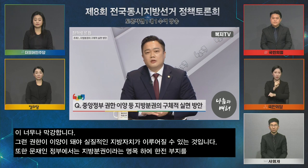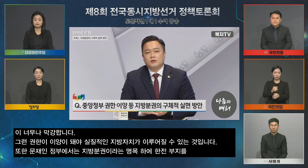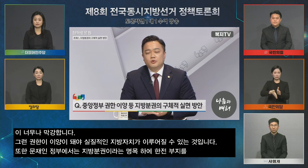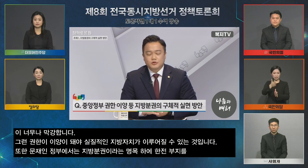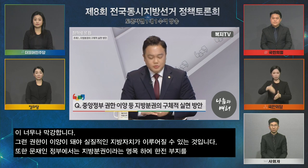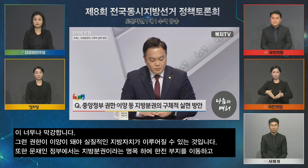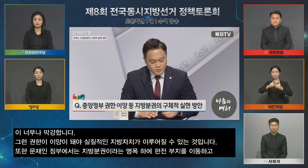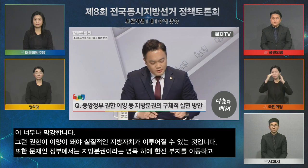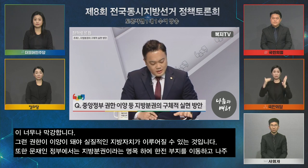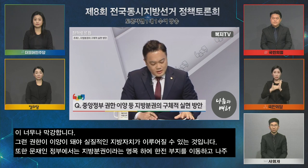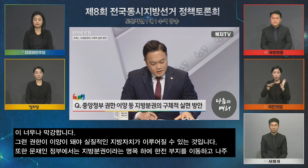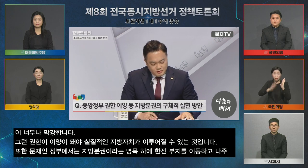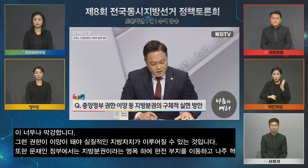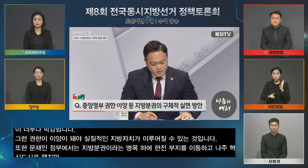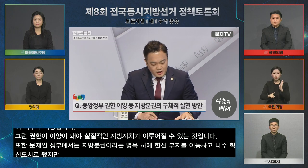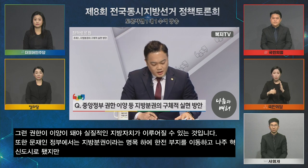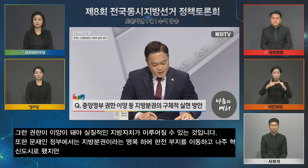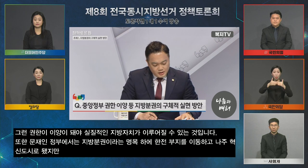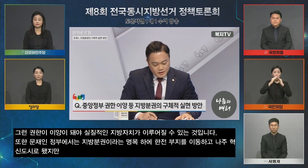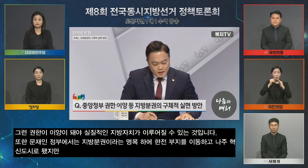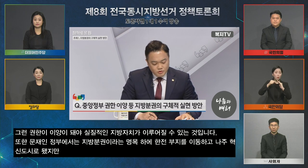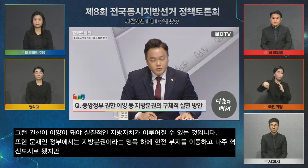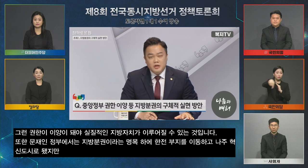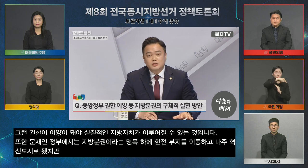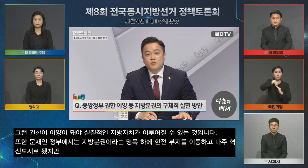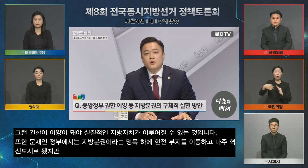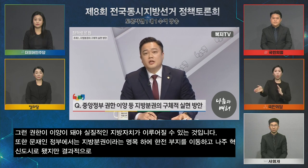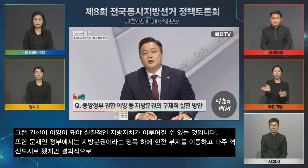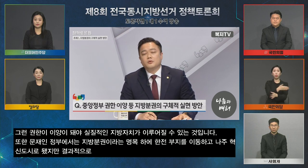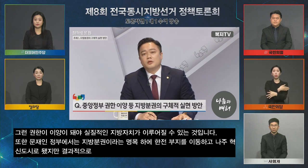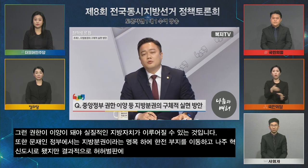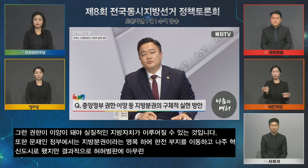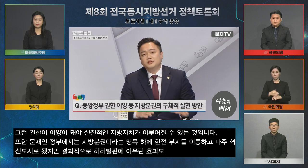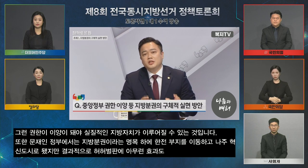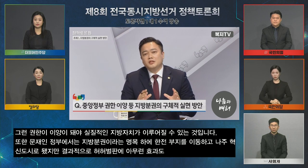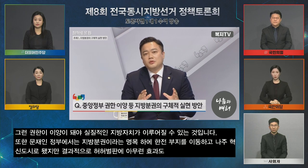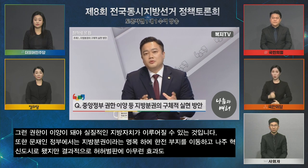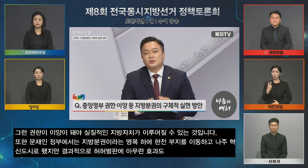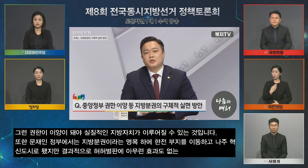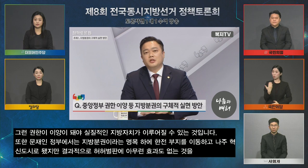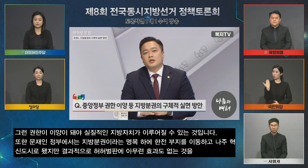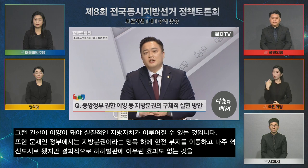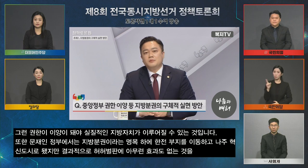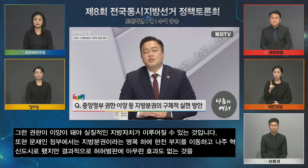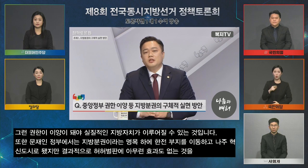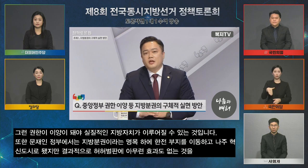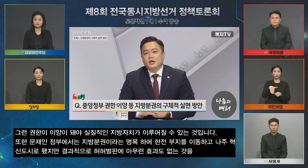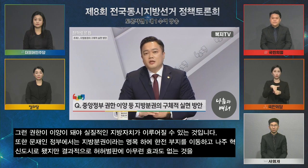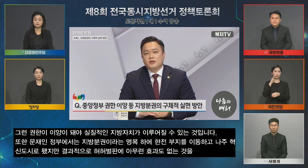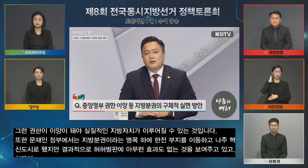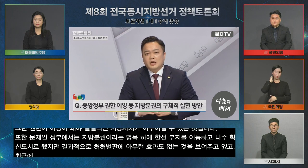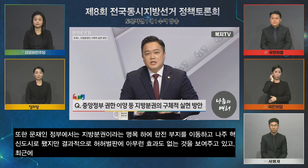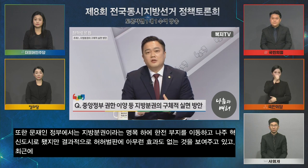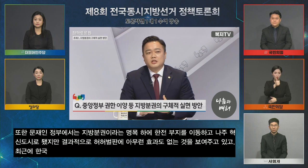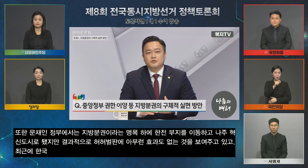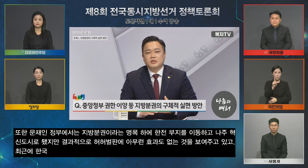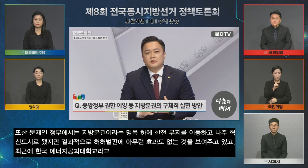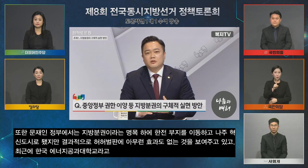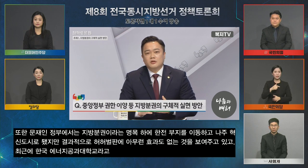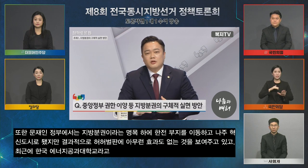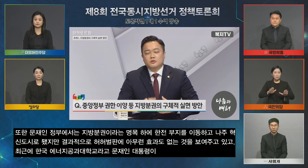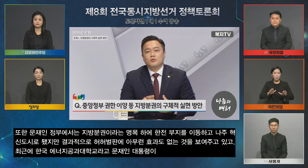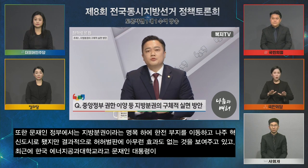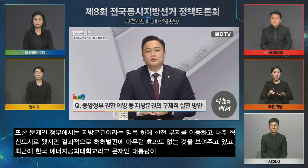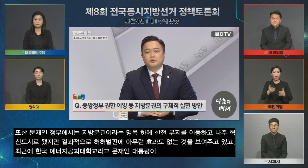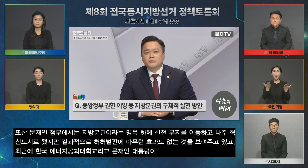것을 보여주고 있고 최근에 한국에너지공과대학교라고 문재인 대통령이 임기인회에 개설하기